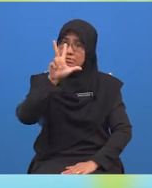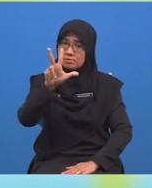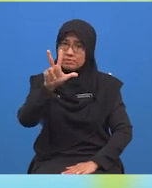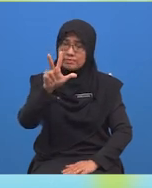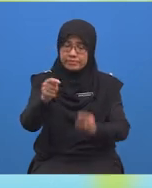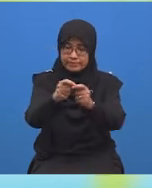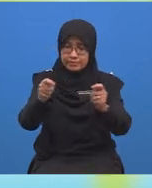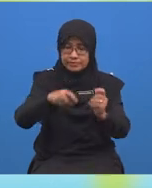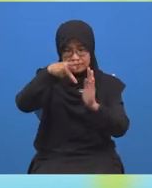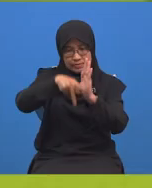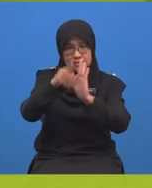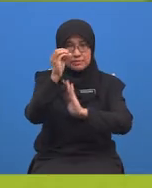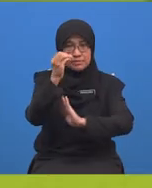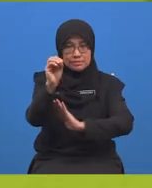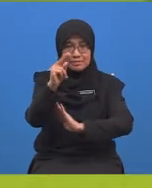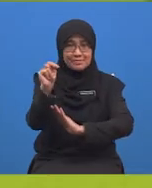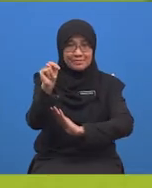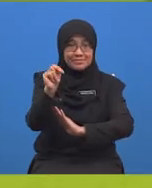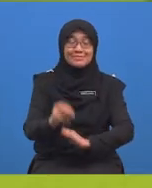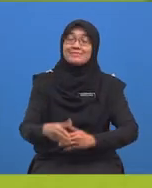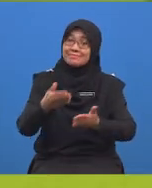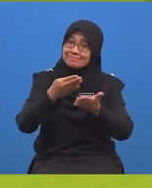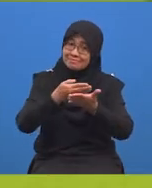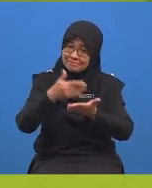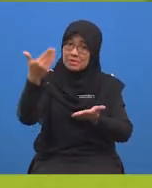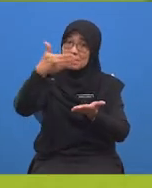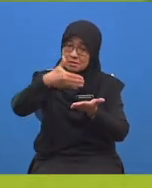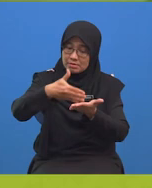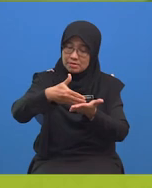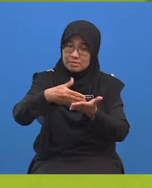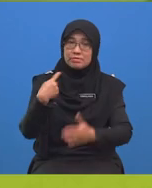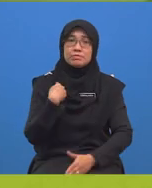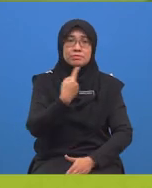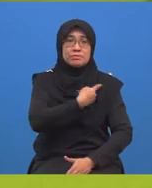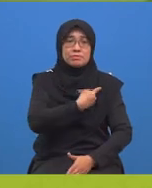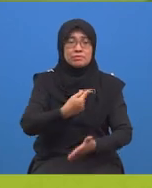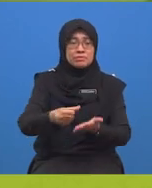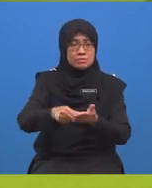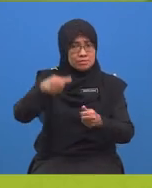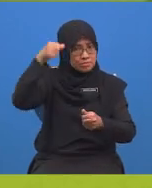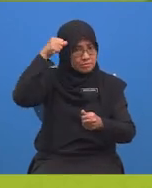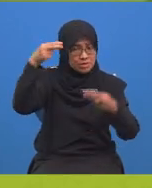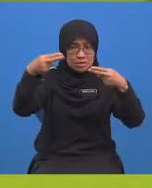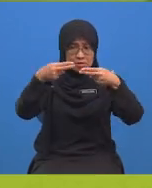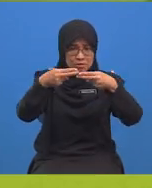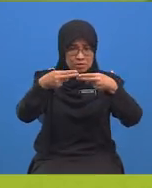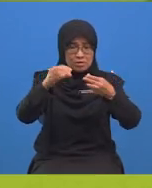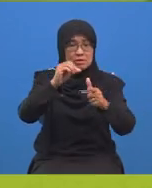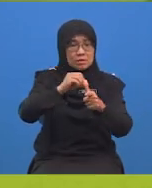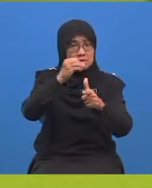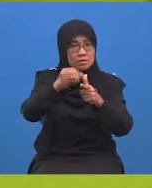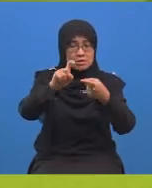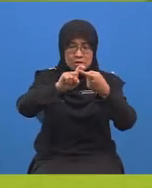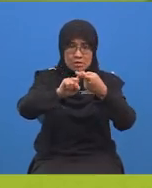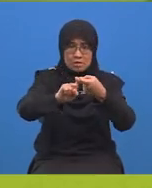tempat perpuluhan. Seterusnya, kita imbas pula hubungan atau berkaitan